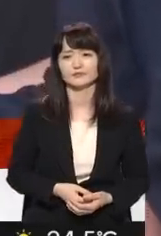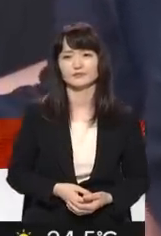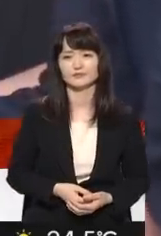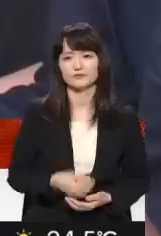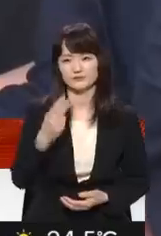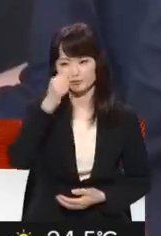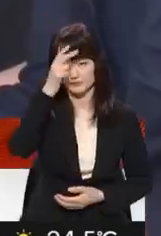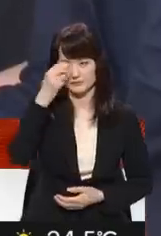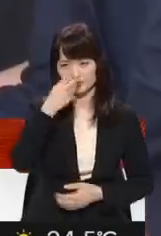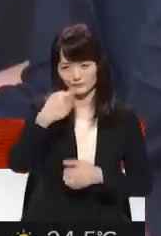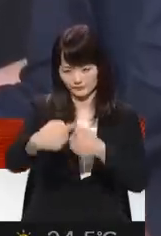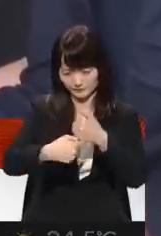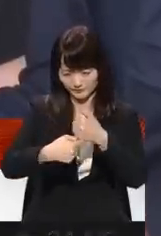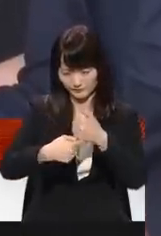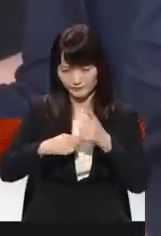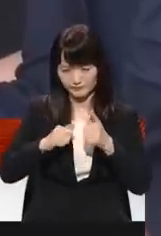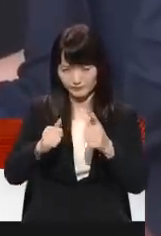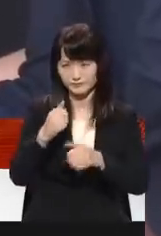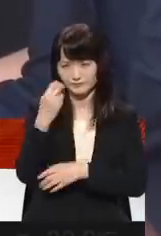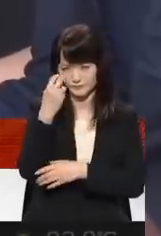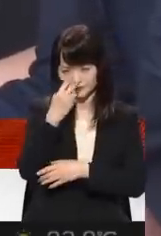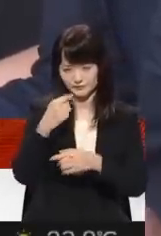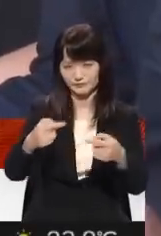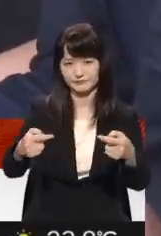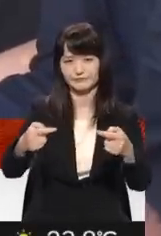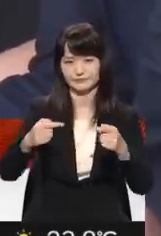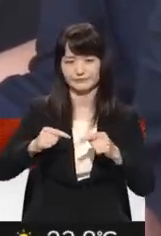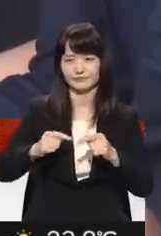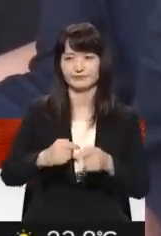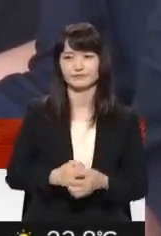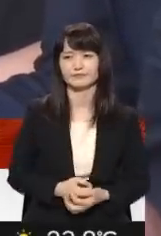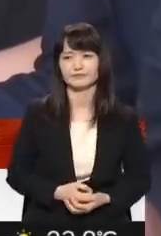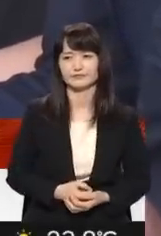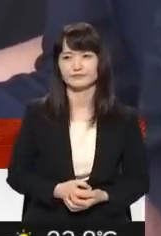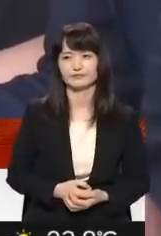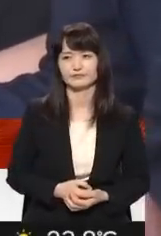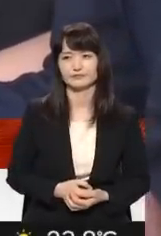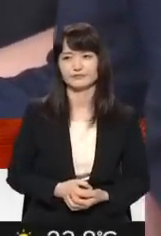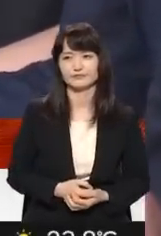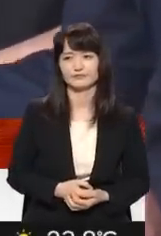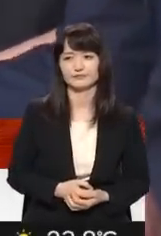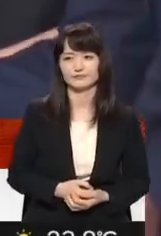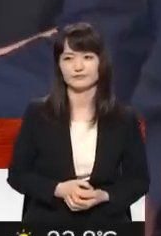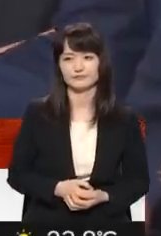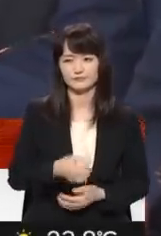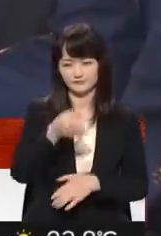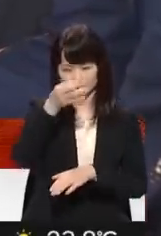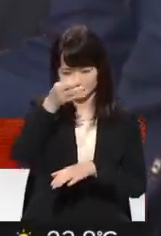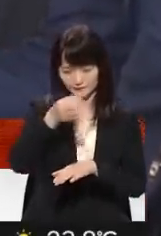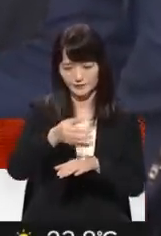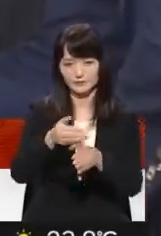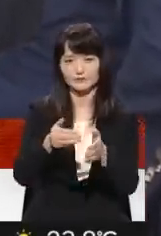검찰 조사에서 성실히 조사에 임하겠습니다. 네, 감사합니다.